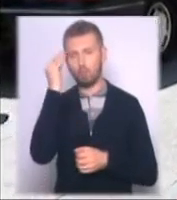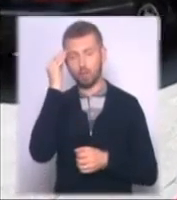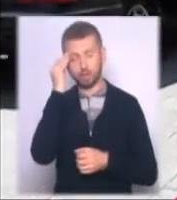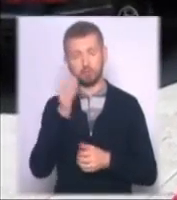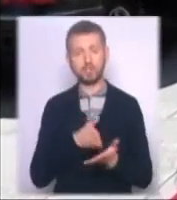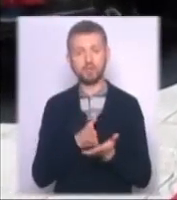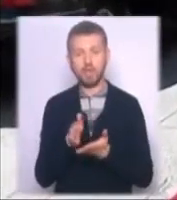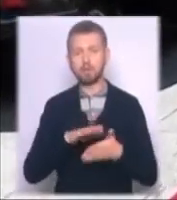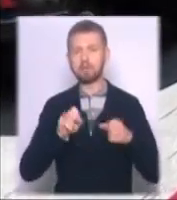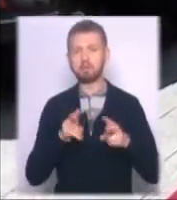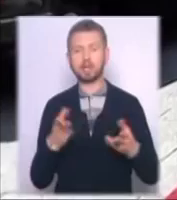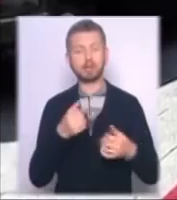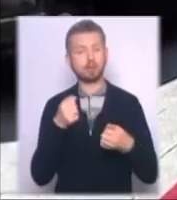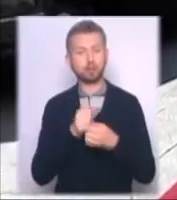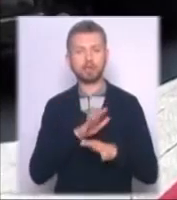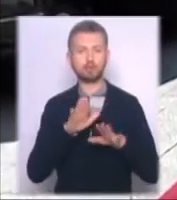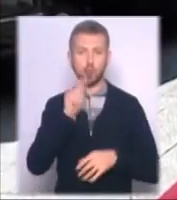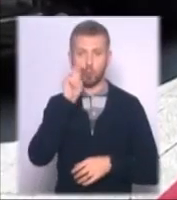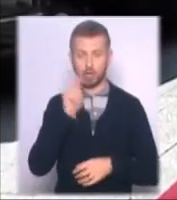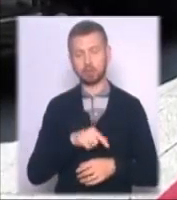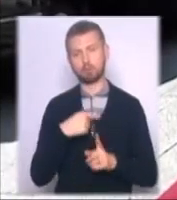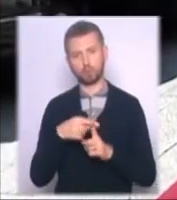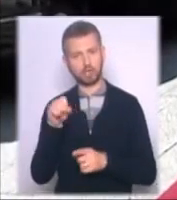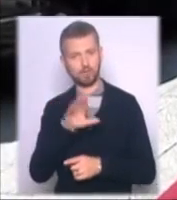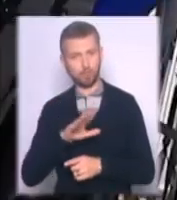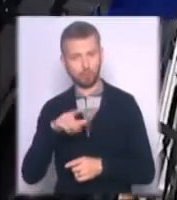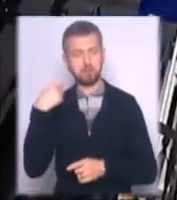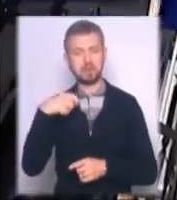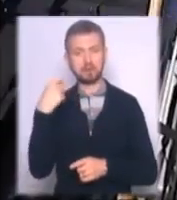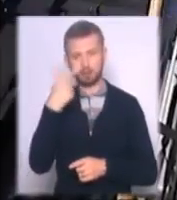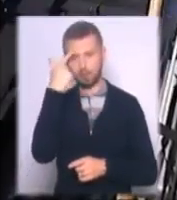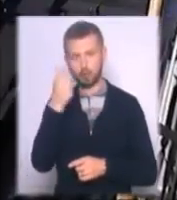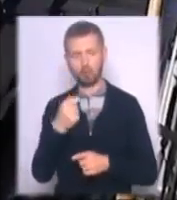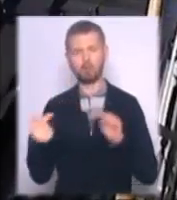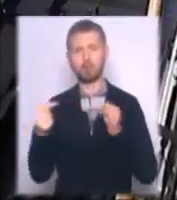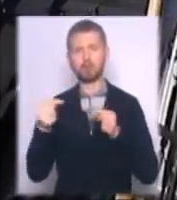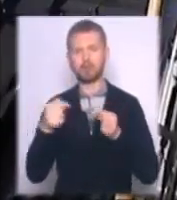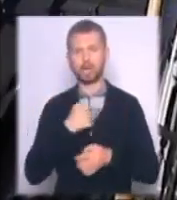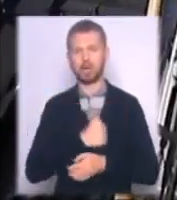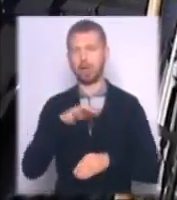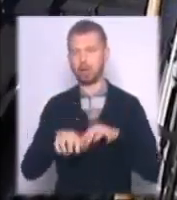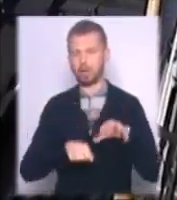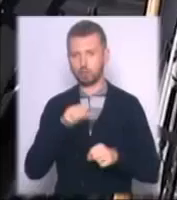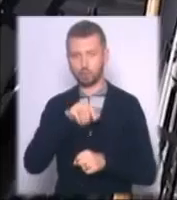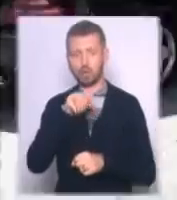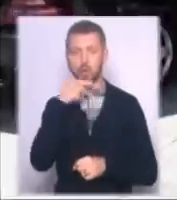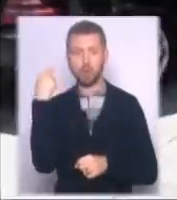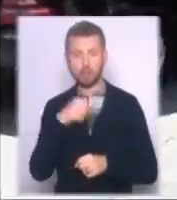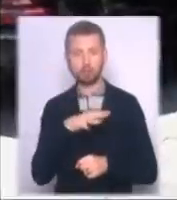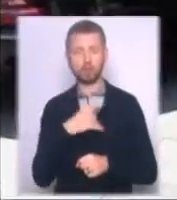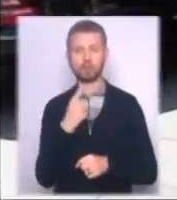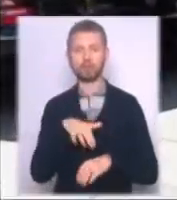зіткнулася не лише Україна, але й Європа. Президент повідомив, що протистояння агресії Росії було однією з двох головних тем саміту разом з питанням